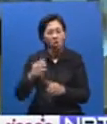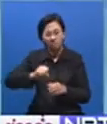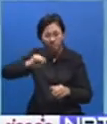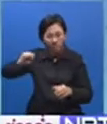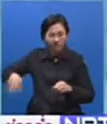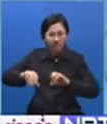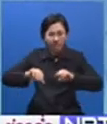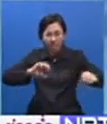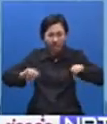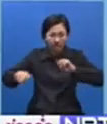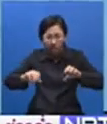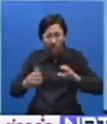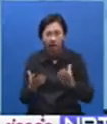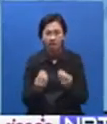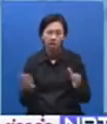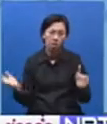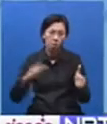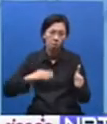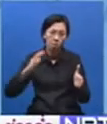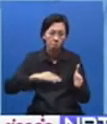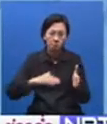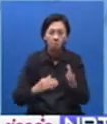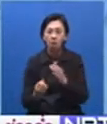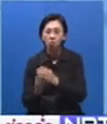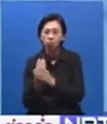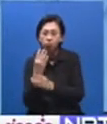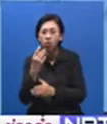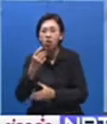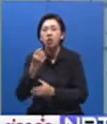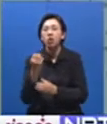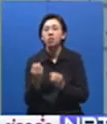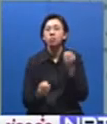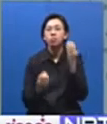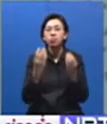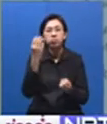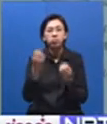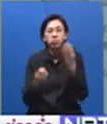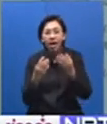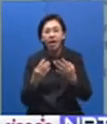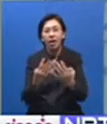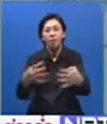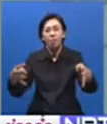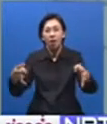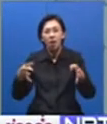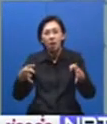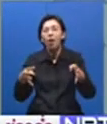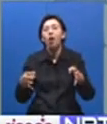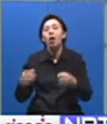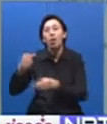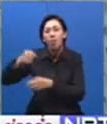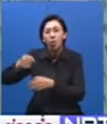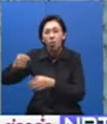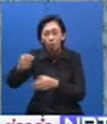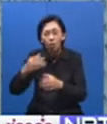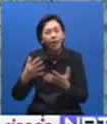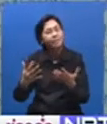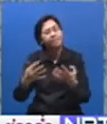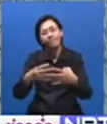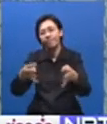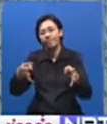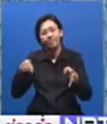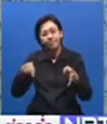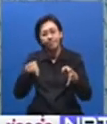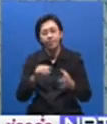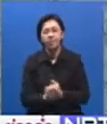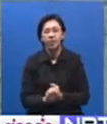และทำการถมที่ดินปลูกต้นไม้และปักเสารวมรูปออกมาในที่สาธารณะประโยชน์ที่ใช้ร่วมกันร้อย